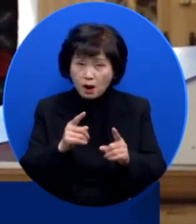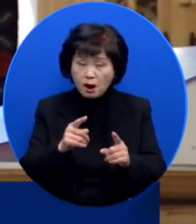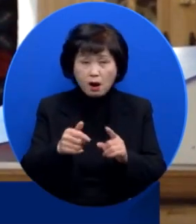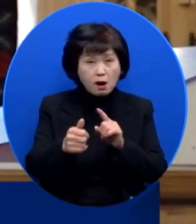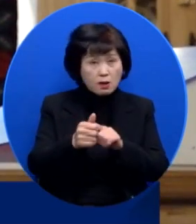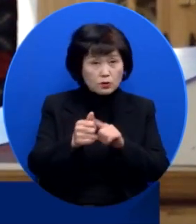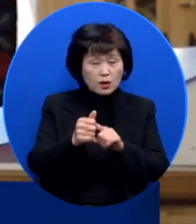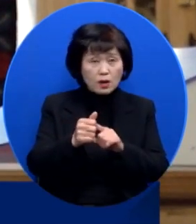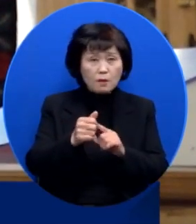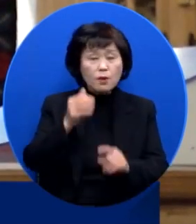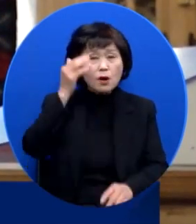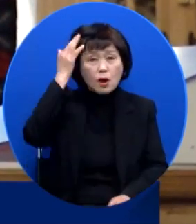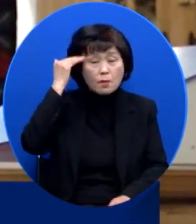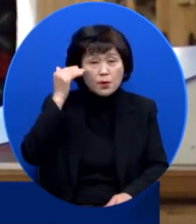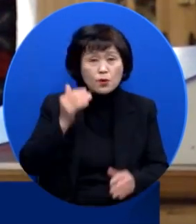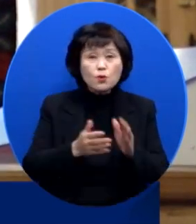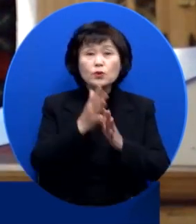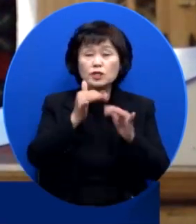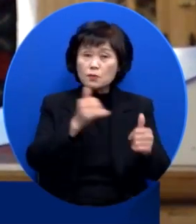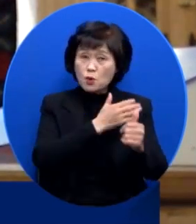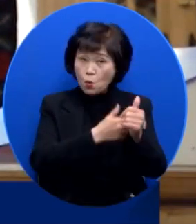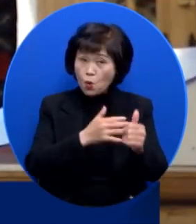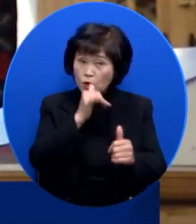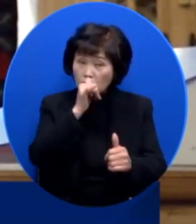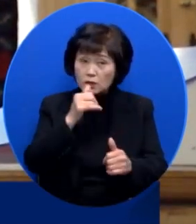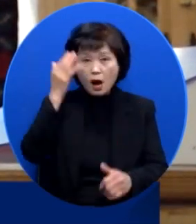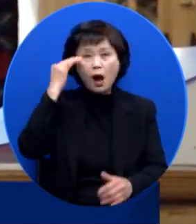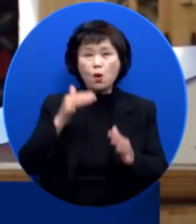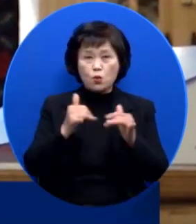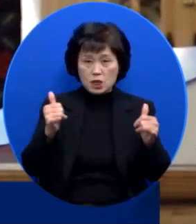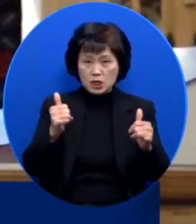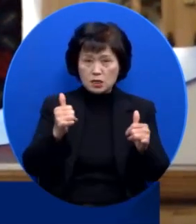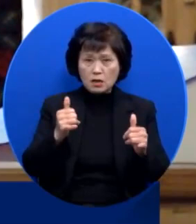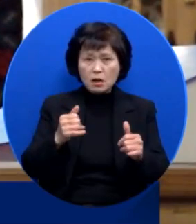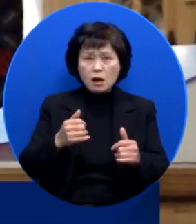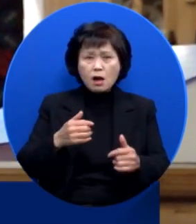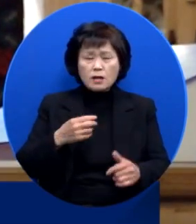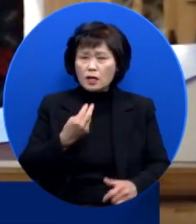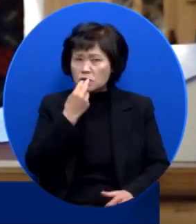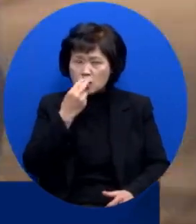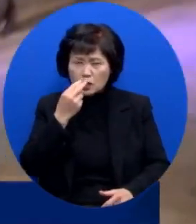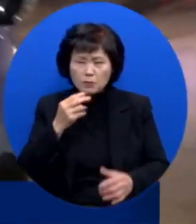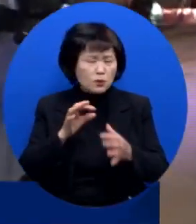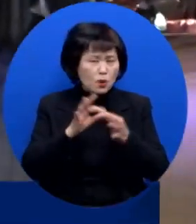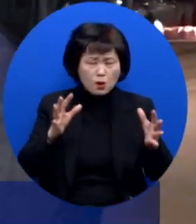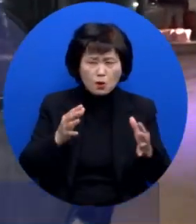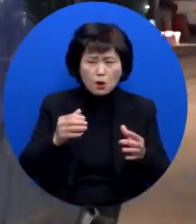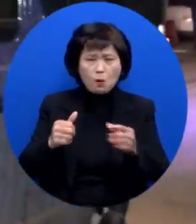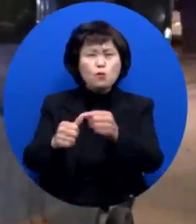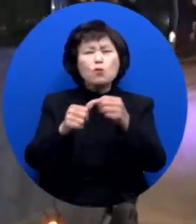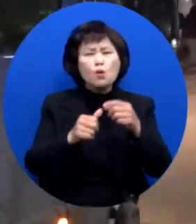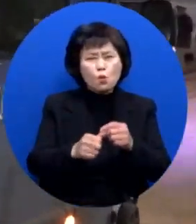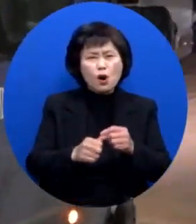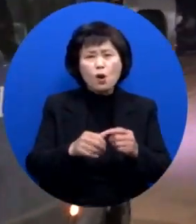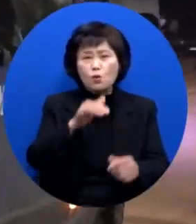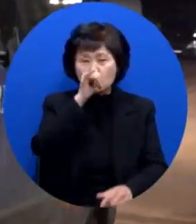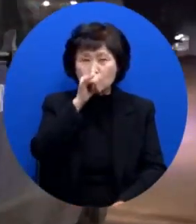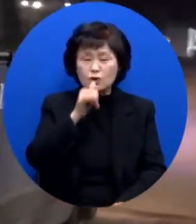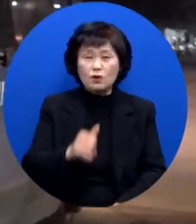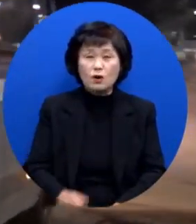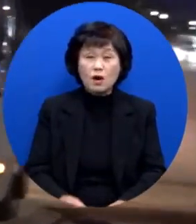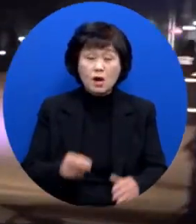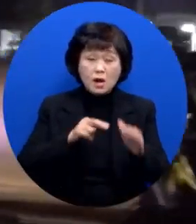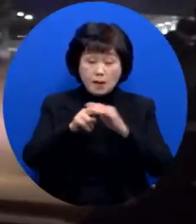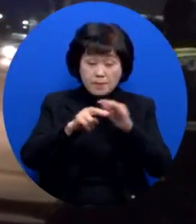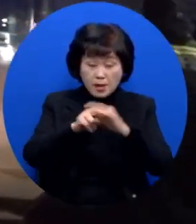시민권자인 한국분이 매일 자기 봉고차로 바깥으로 지금 피난시키고 있어요. 하루에 뭐 수십 명씩. 난민 행렬이 끊임없이